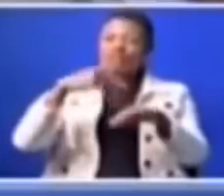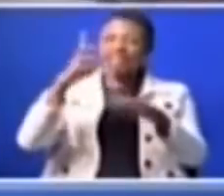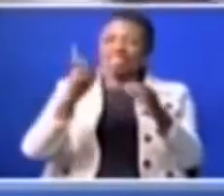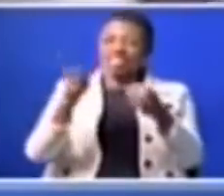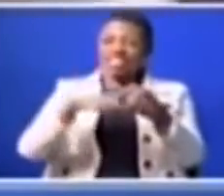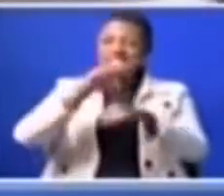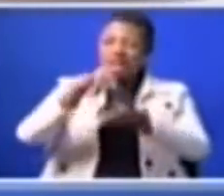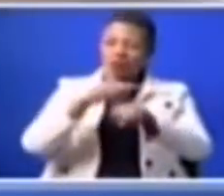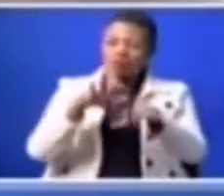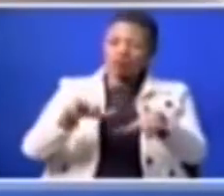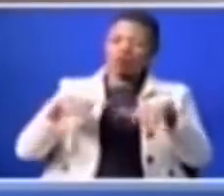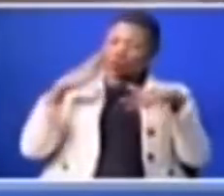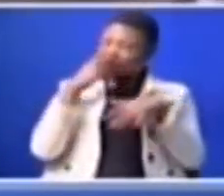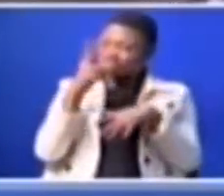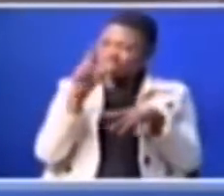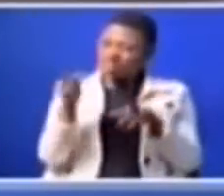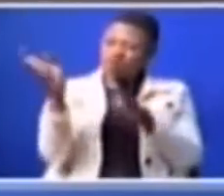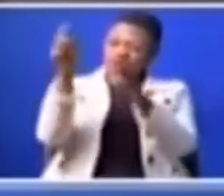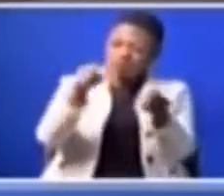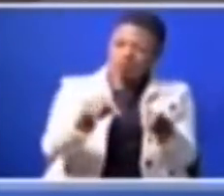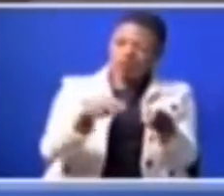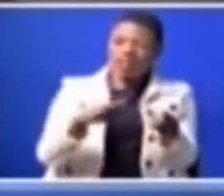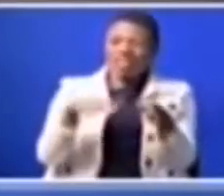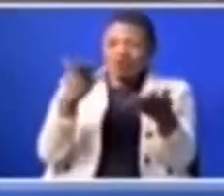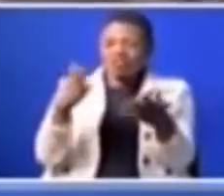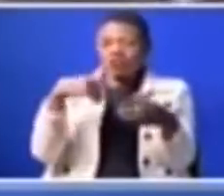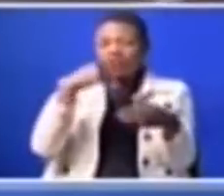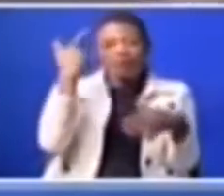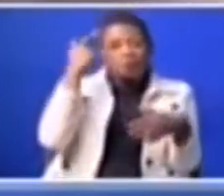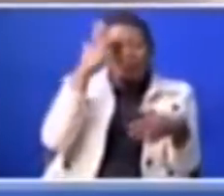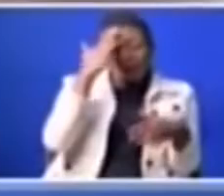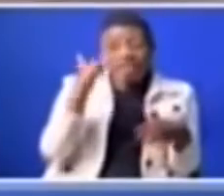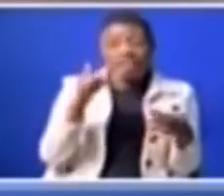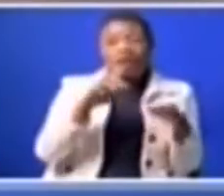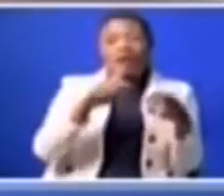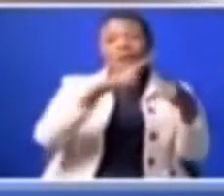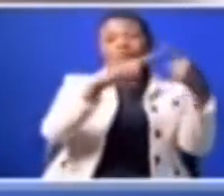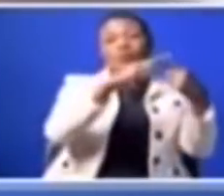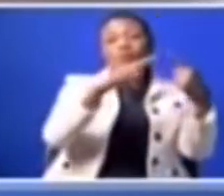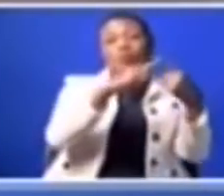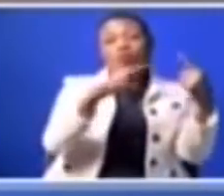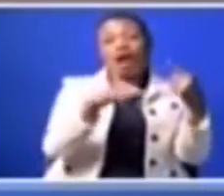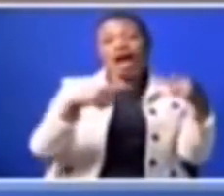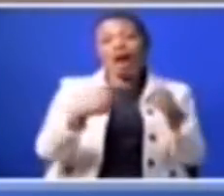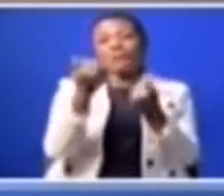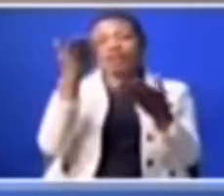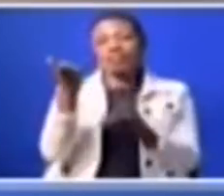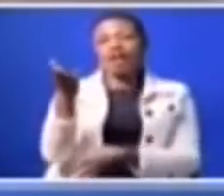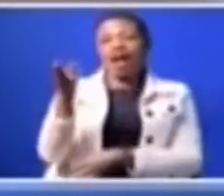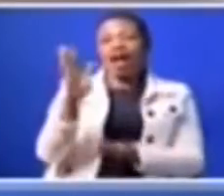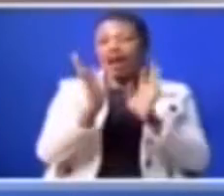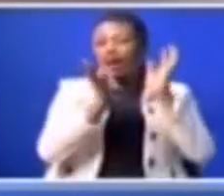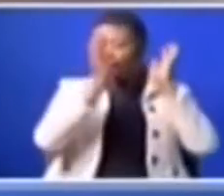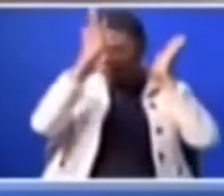kuona ikiwa atakuwa anajitokeza. Kwa hivyo hii ni kutokana tu na yale mauaji ambayo yamekuwa kishuhudiwa katika eneo tete la Matungu ambapo takriban